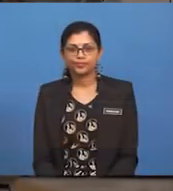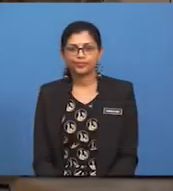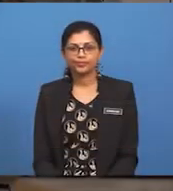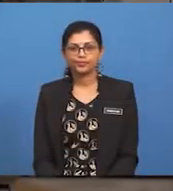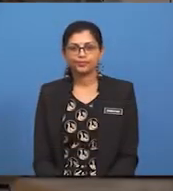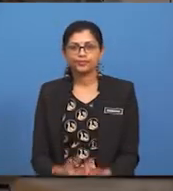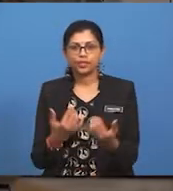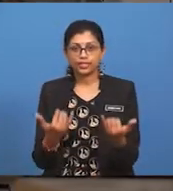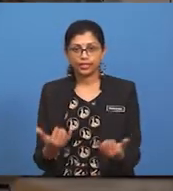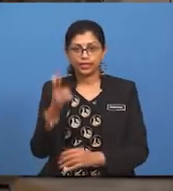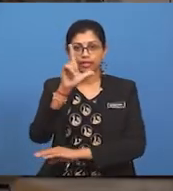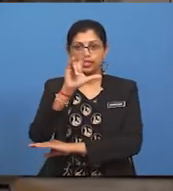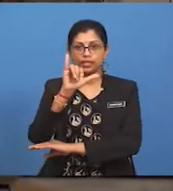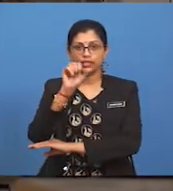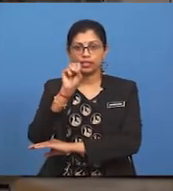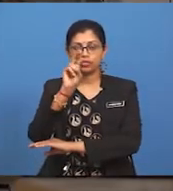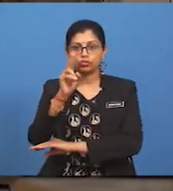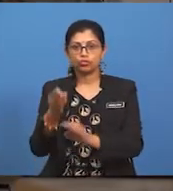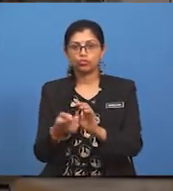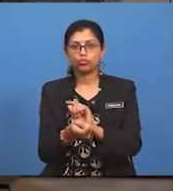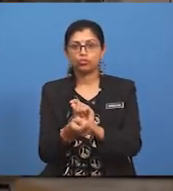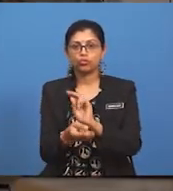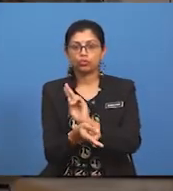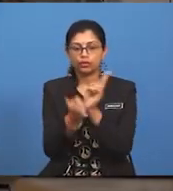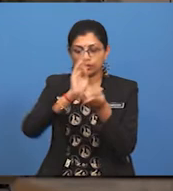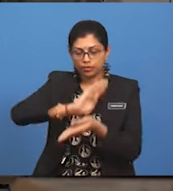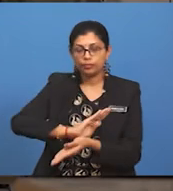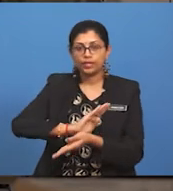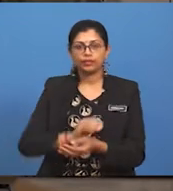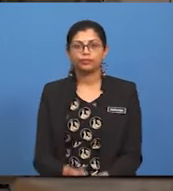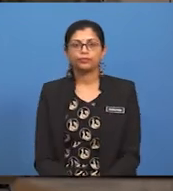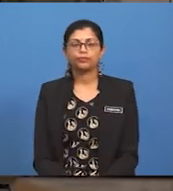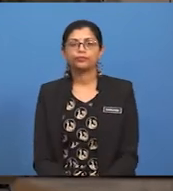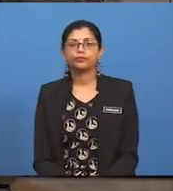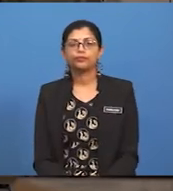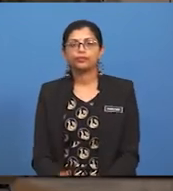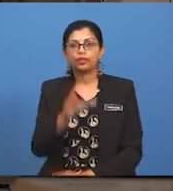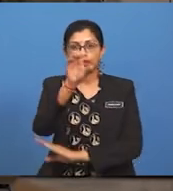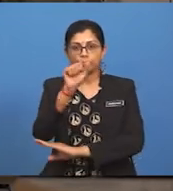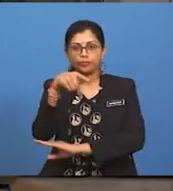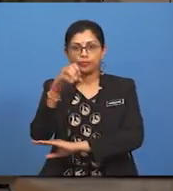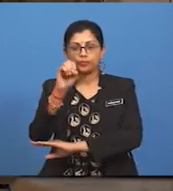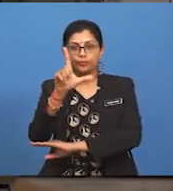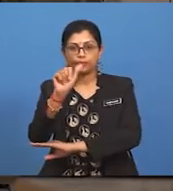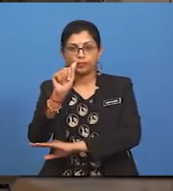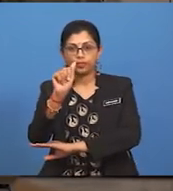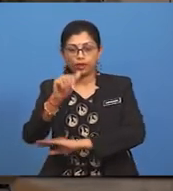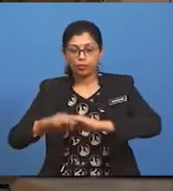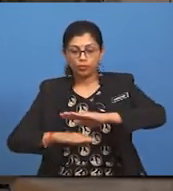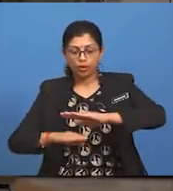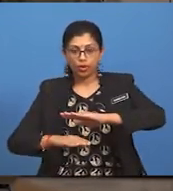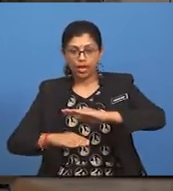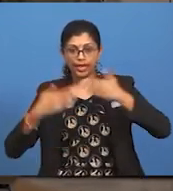Lisu terbalik. Ambil bahagian pola bawah badan hadapan daripada A ke